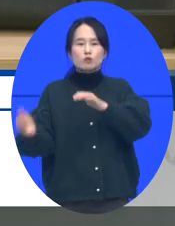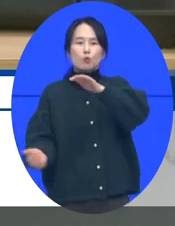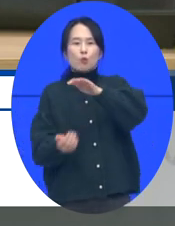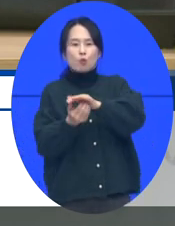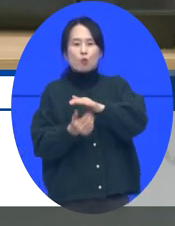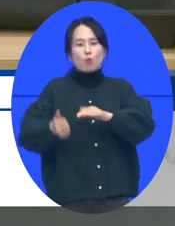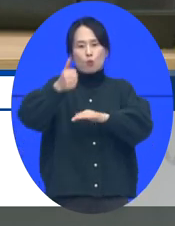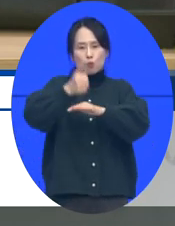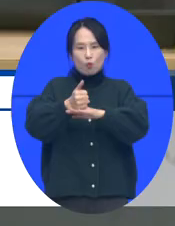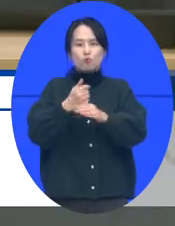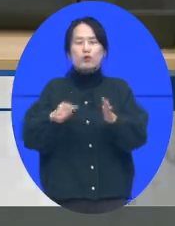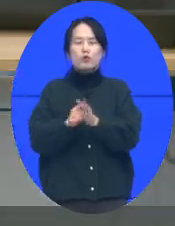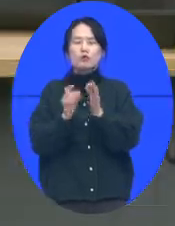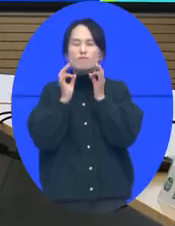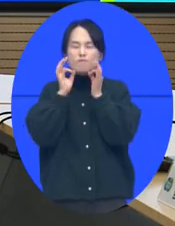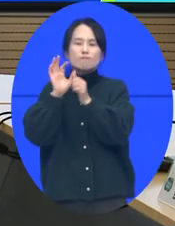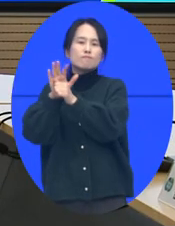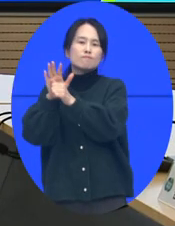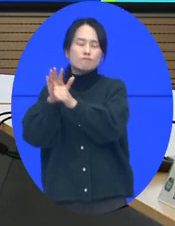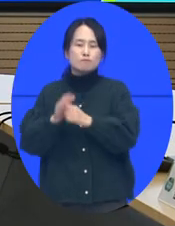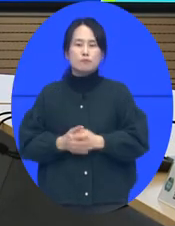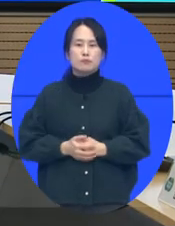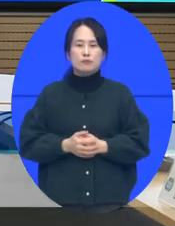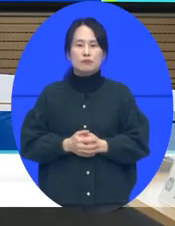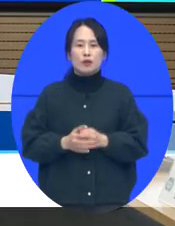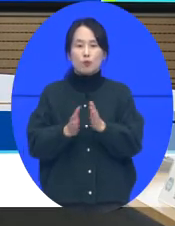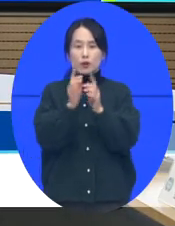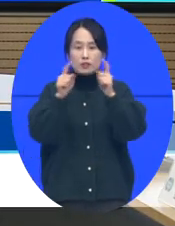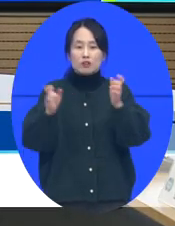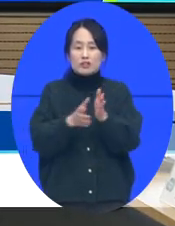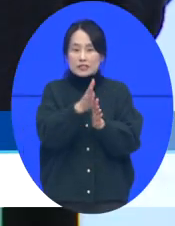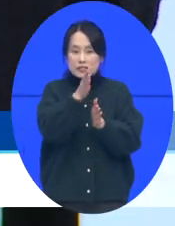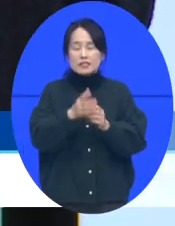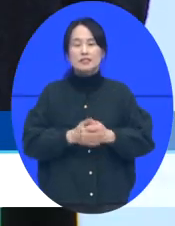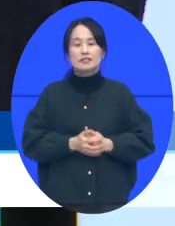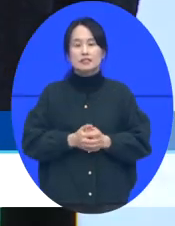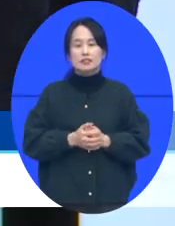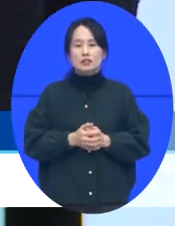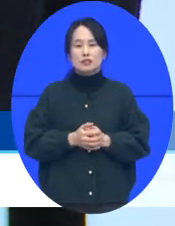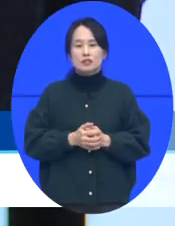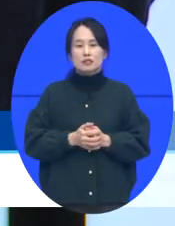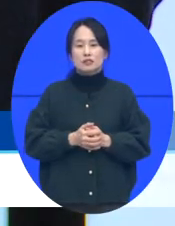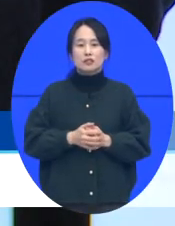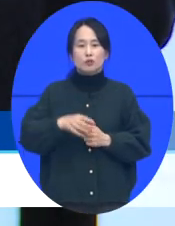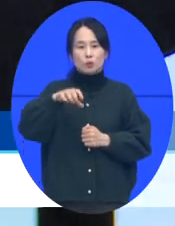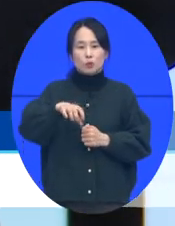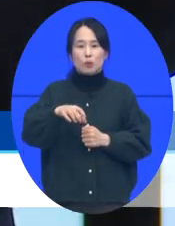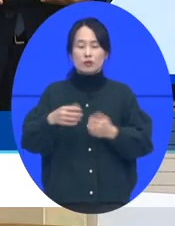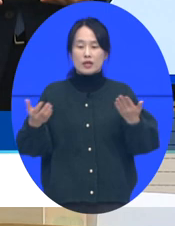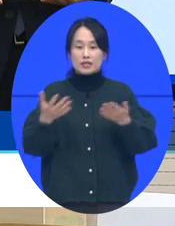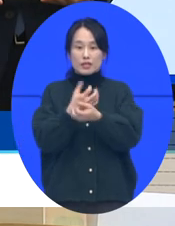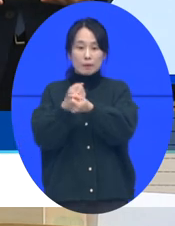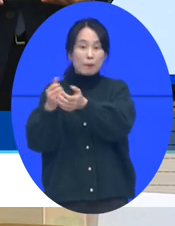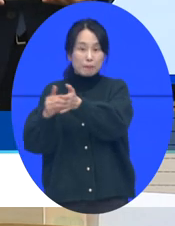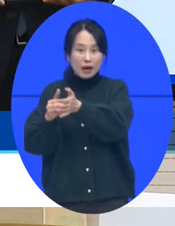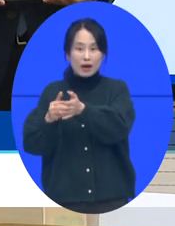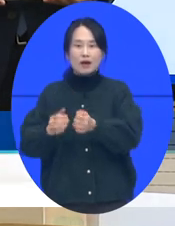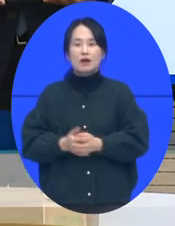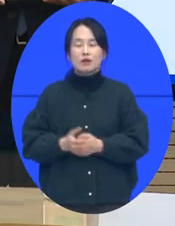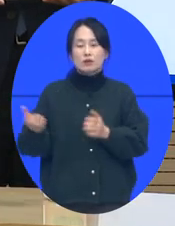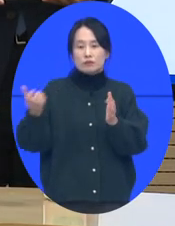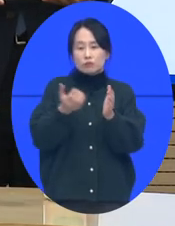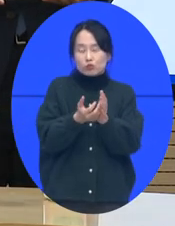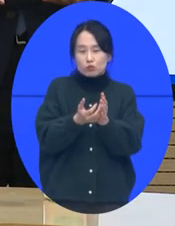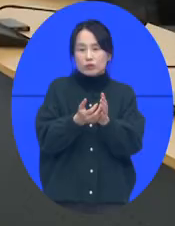마치고 최선의 지원을 다할 거고요. 경기도는 화성시, 화성도시공사, 하나솔루션과 업무 협약을 맺고